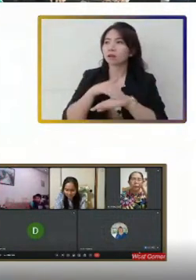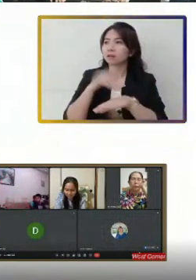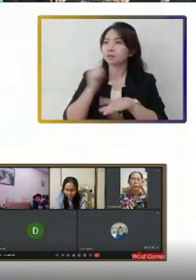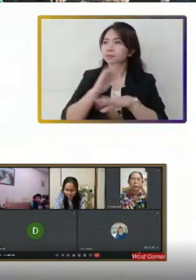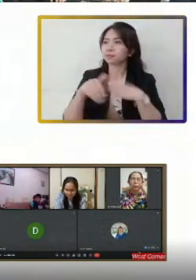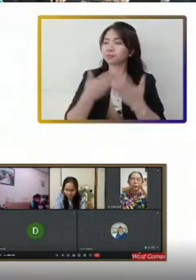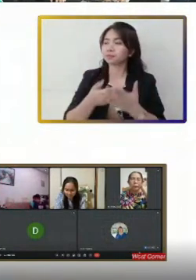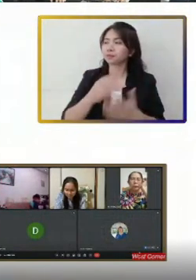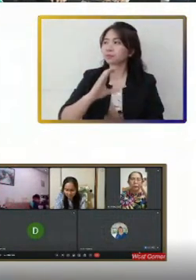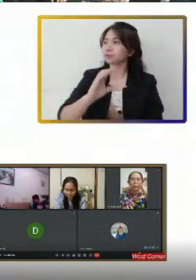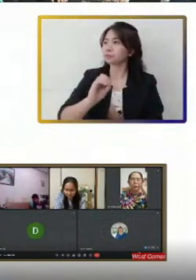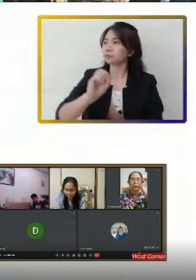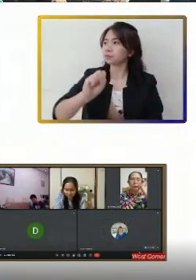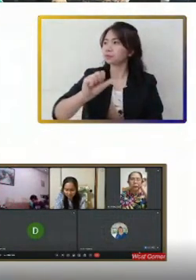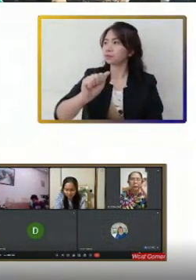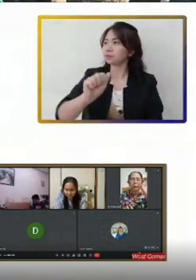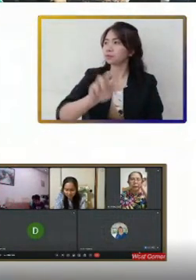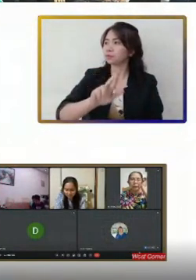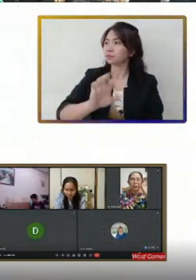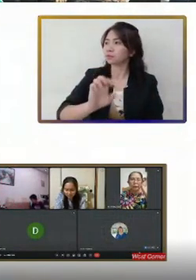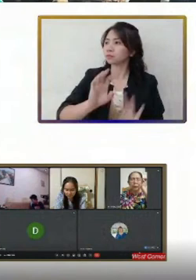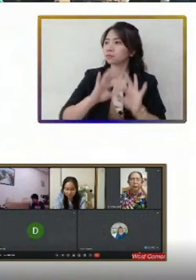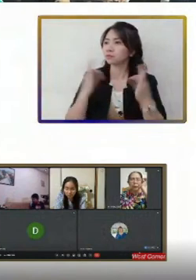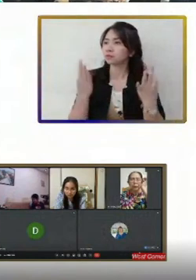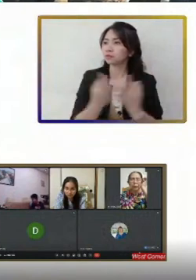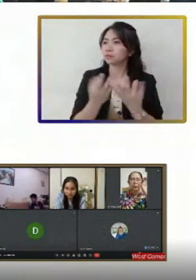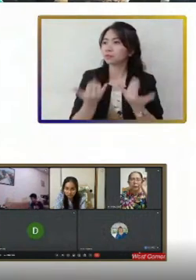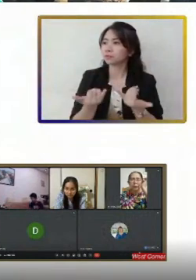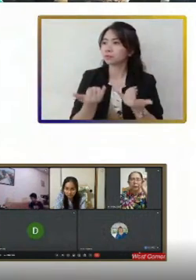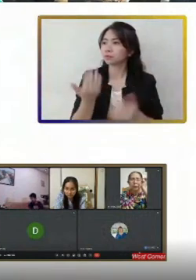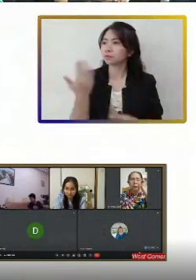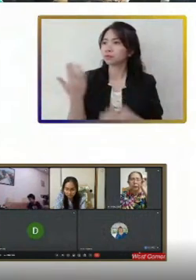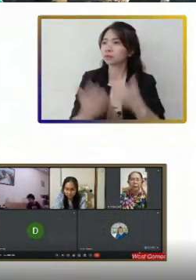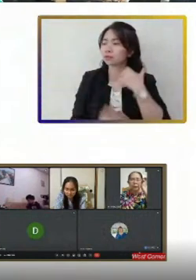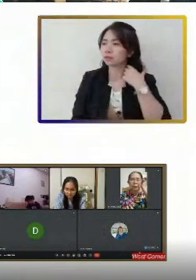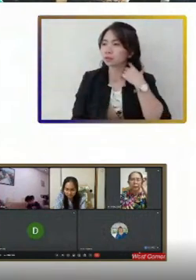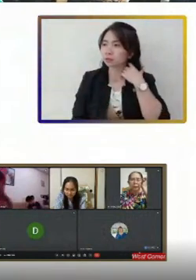Randy. Randy, yeah. Halik yan.